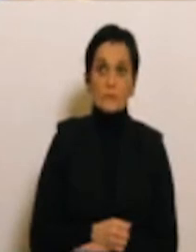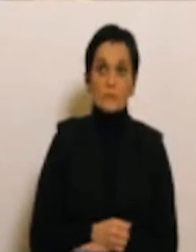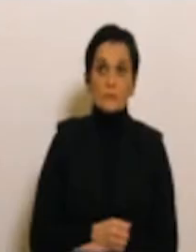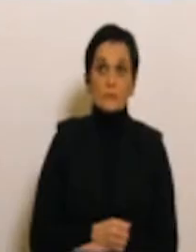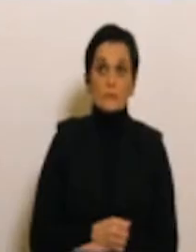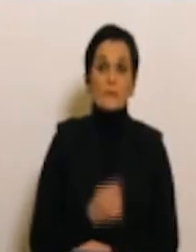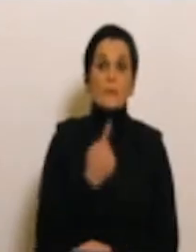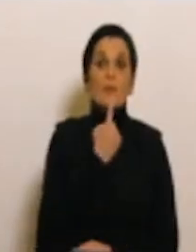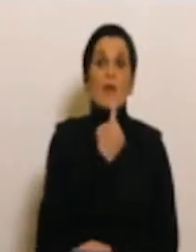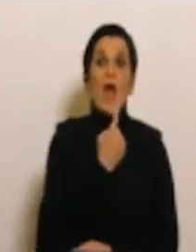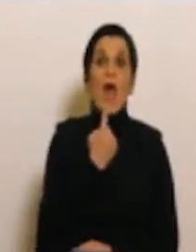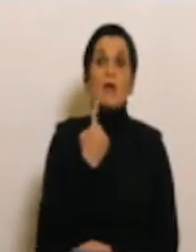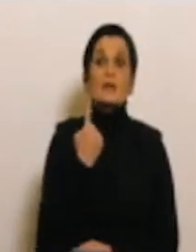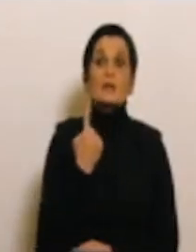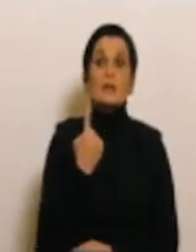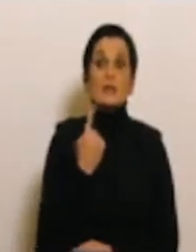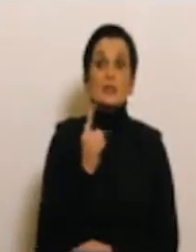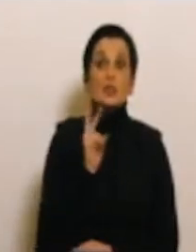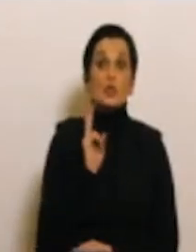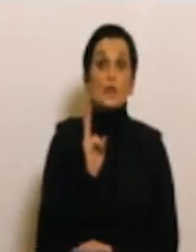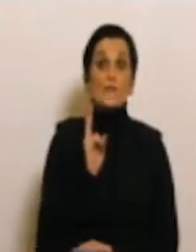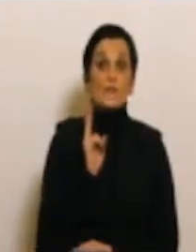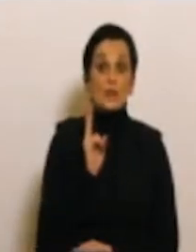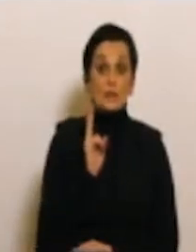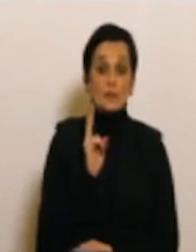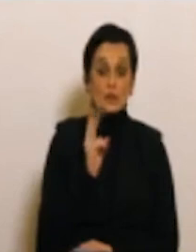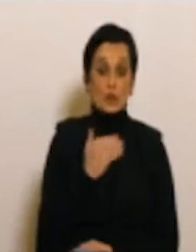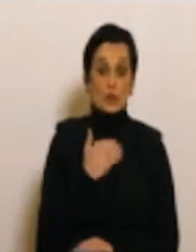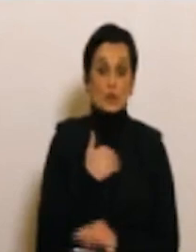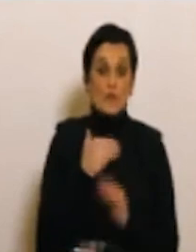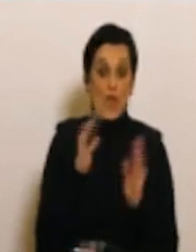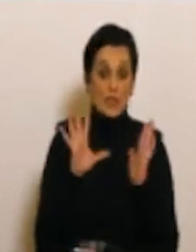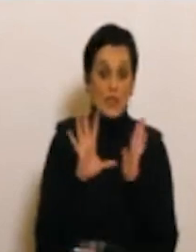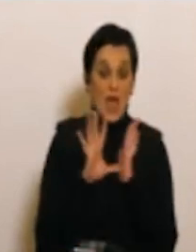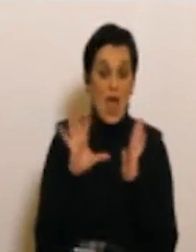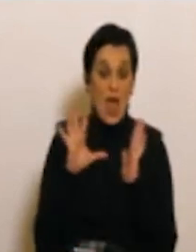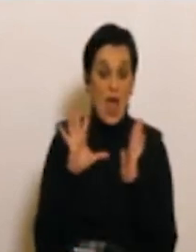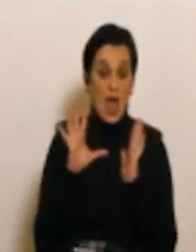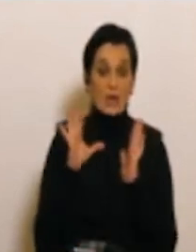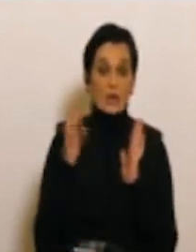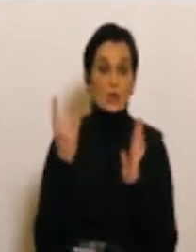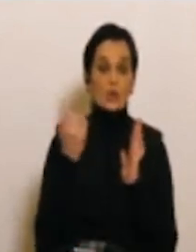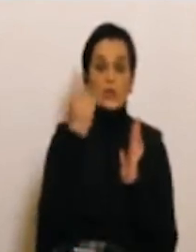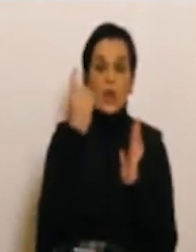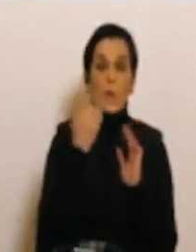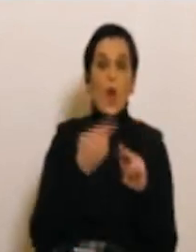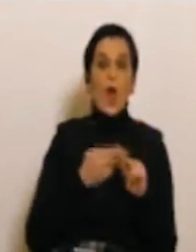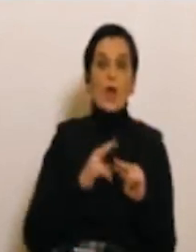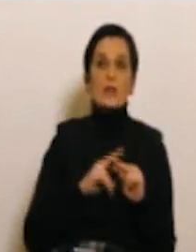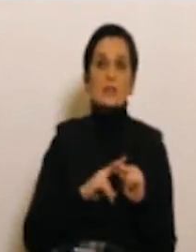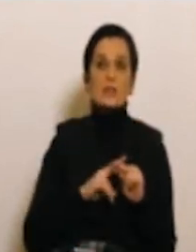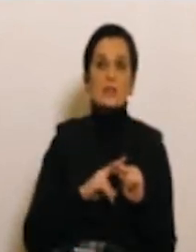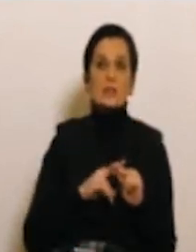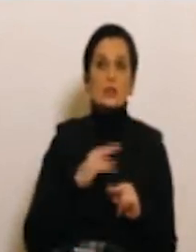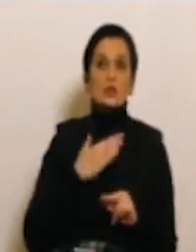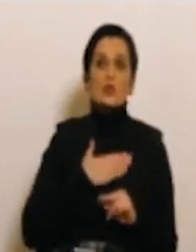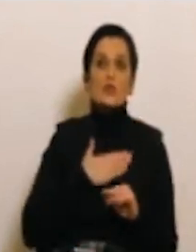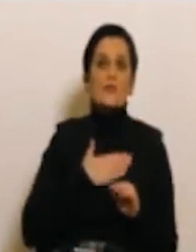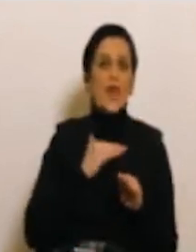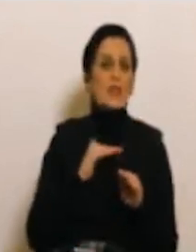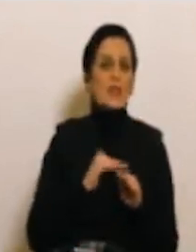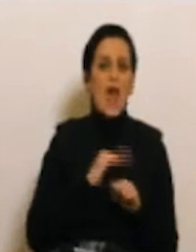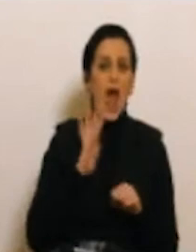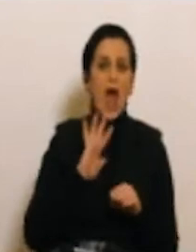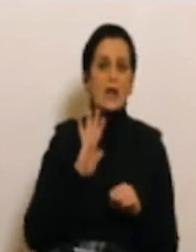ხო, ერთადერთი ვისაც ეს შეიძლება აწყობდეს, რომ ჩვენ ენერგო დამოუკიდებლები არ ვიყოთ, ეს არის ჩვენი არაკეთილის მსურველი